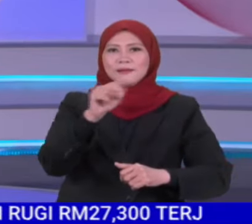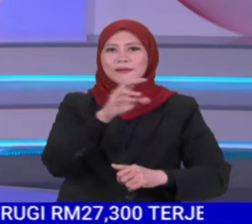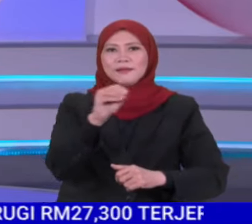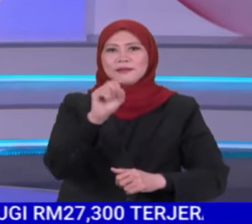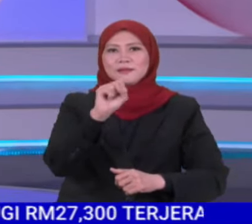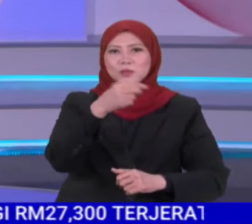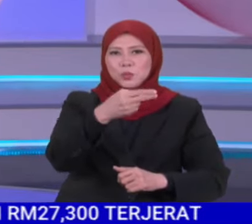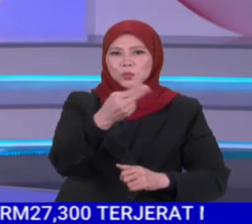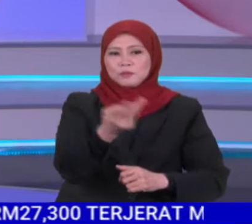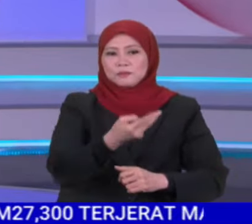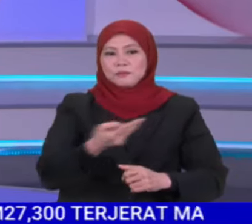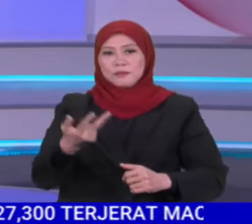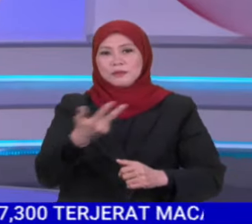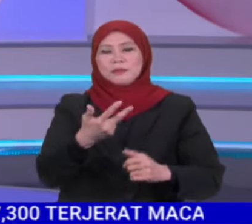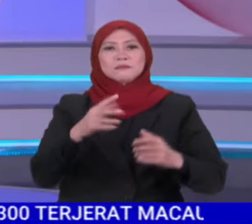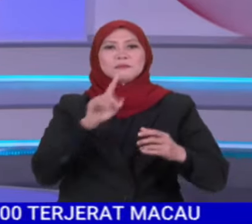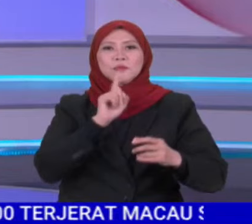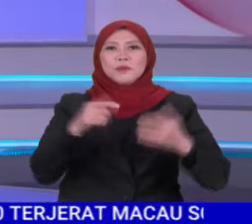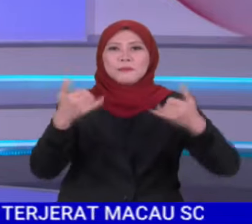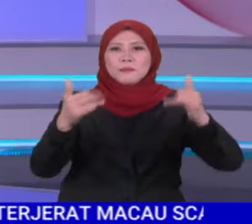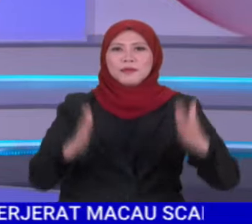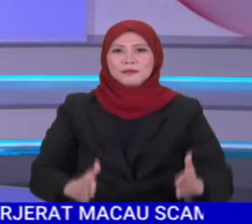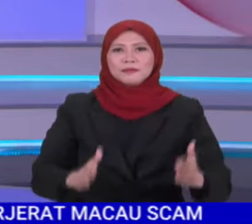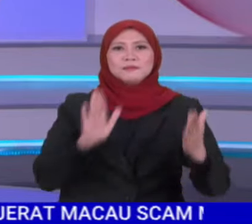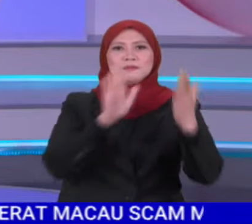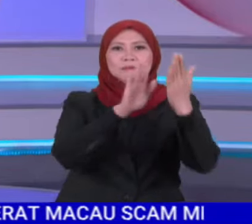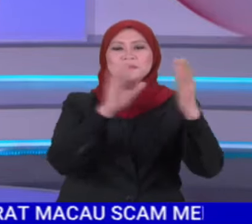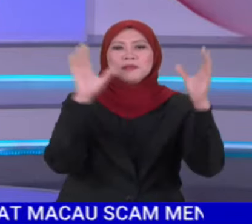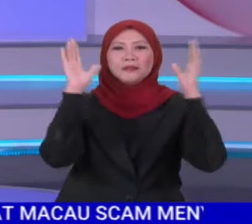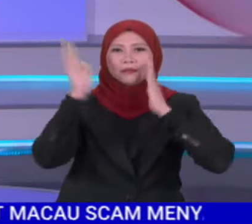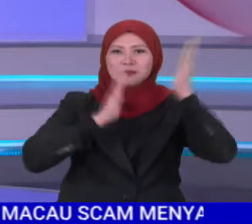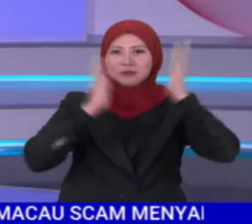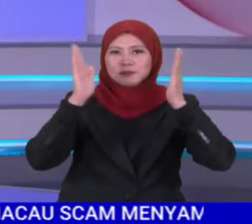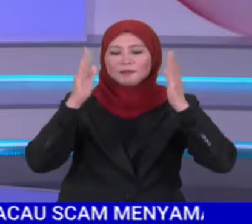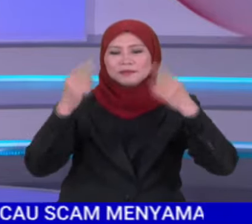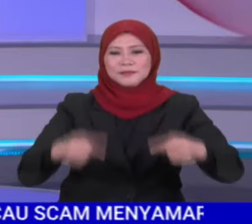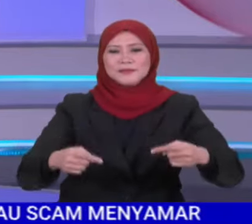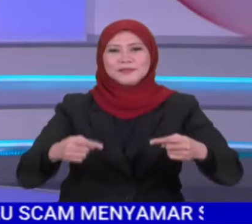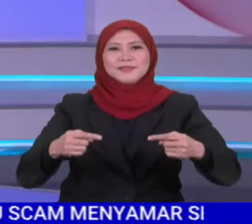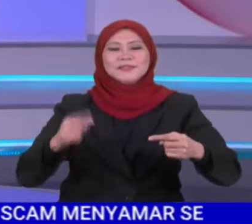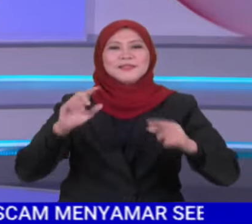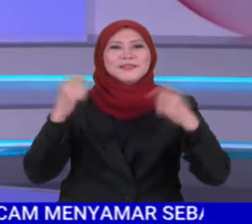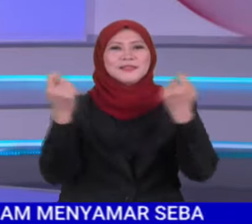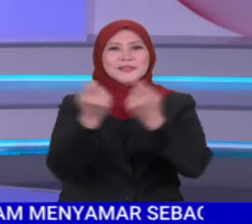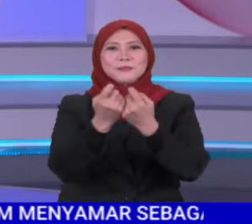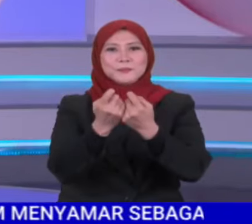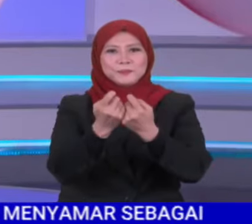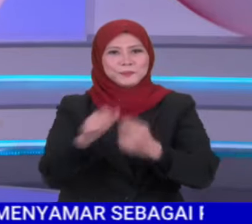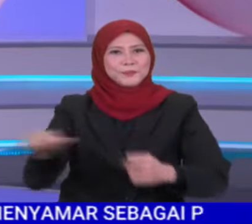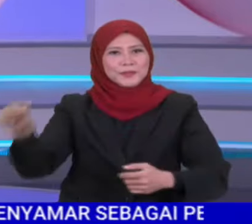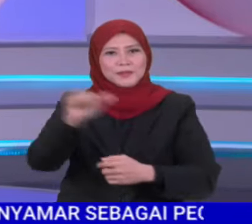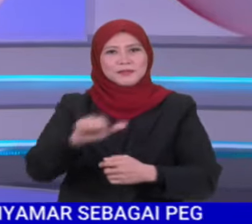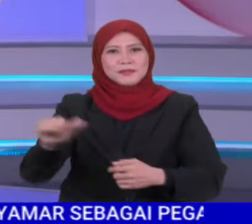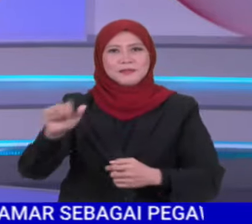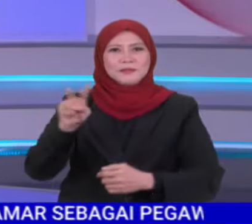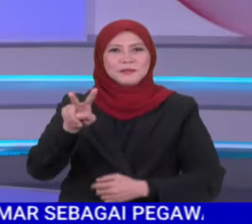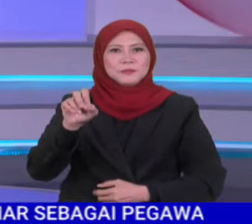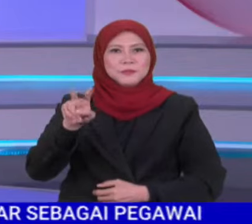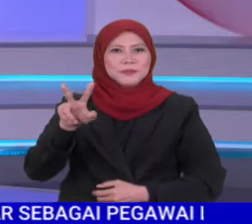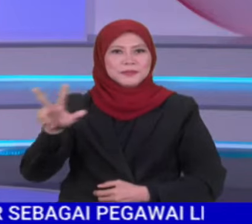menjadi antara pemain yang akan mengkalah capala Malaysia kekejaman badminton berpasukan Cakra Asia